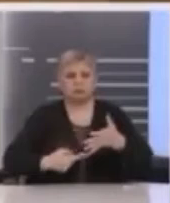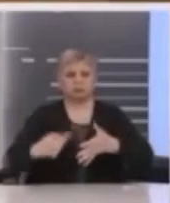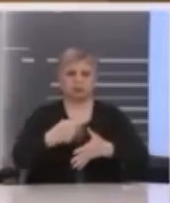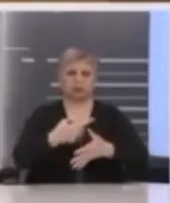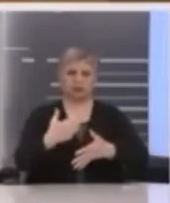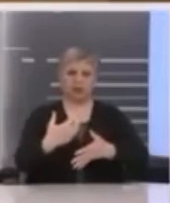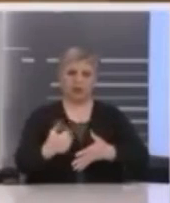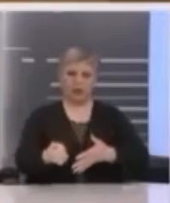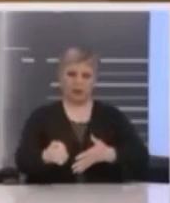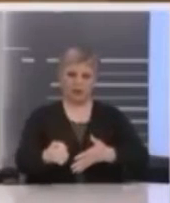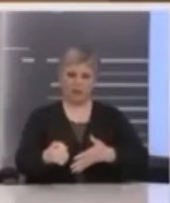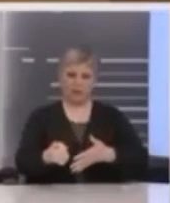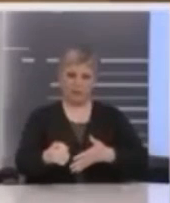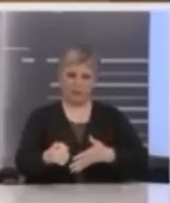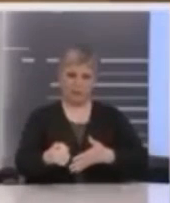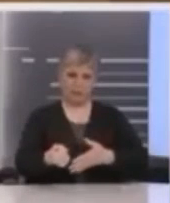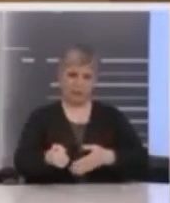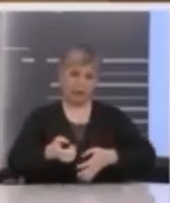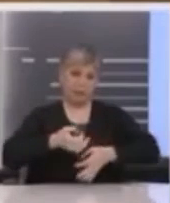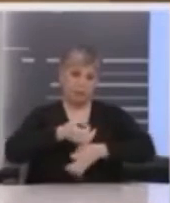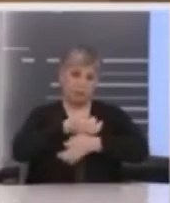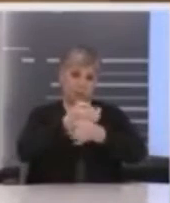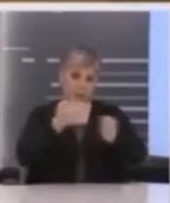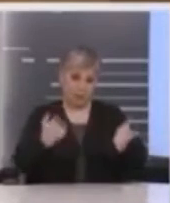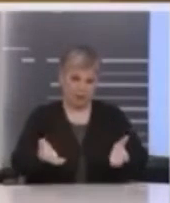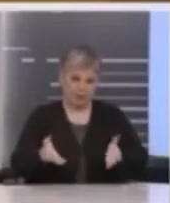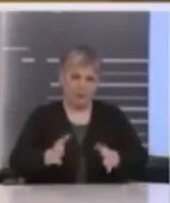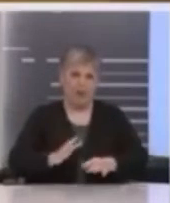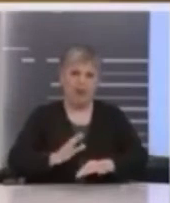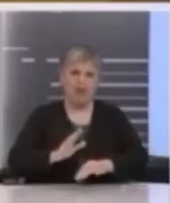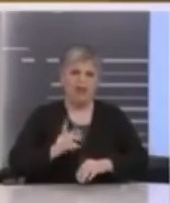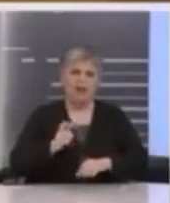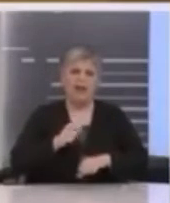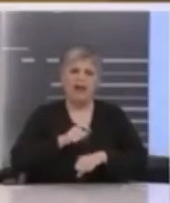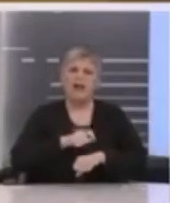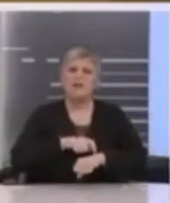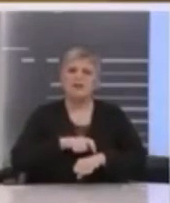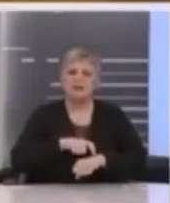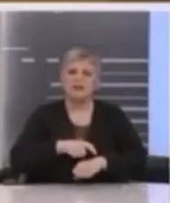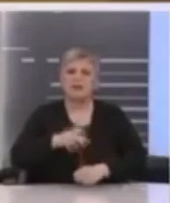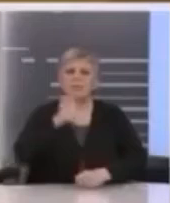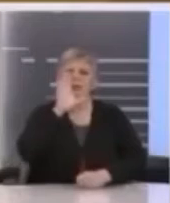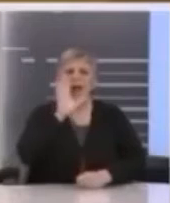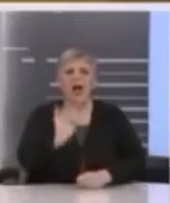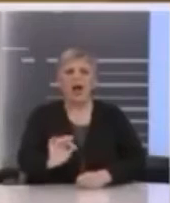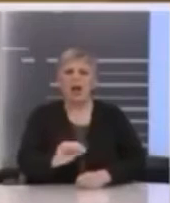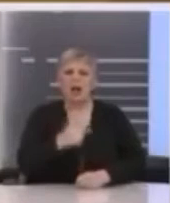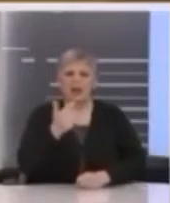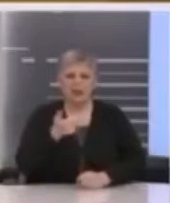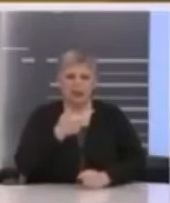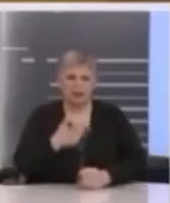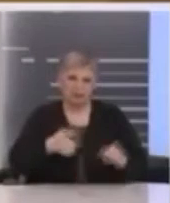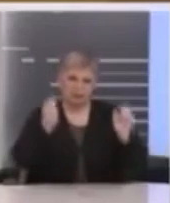έχει προκαλέσει και προκαλεί βλάβη στην εθνική οικονομία